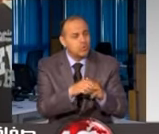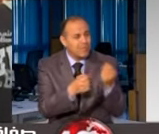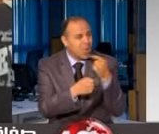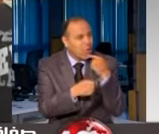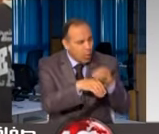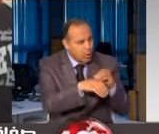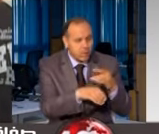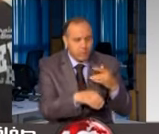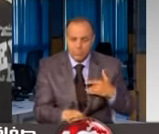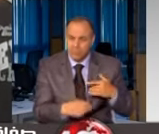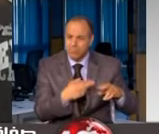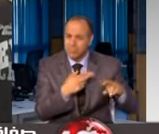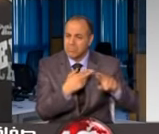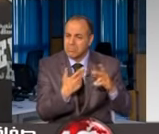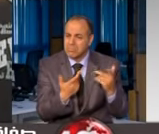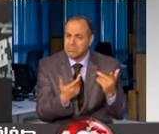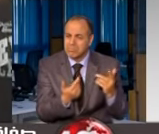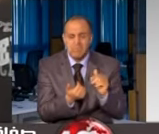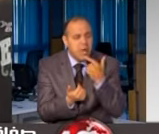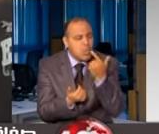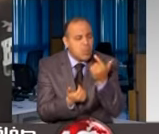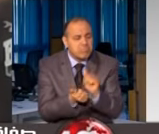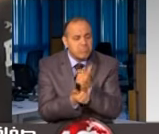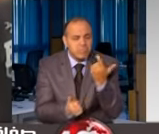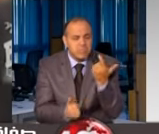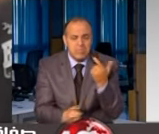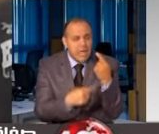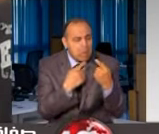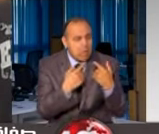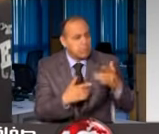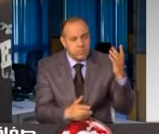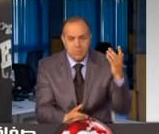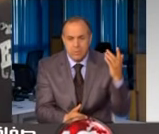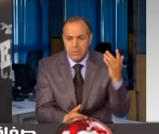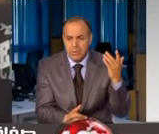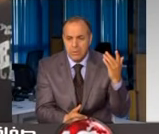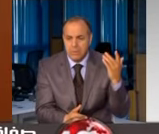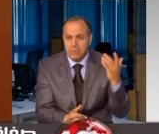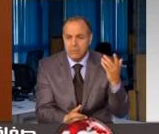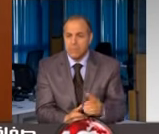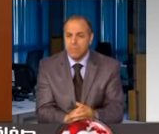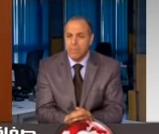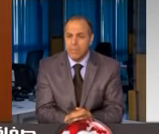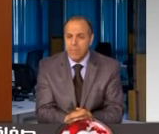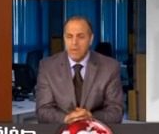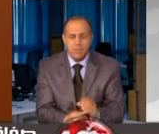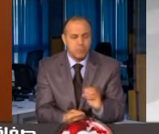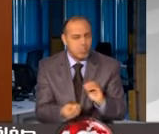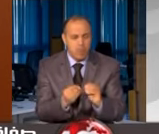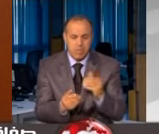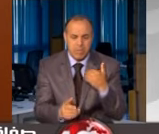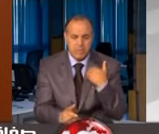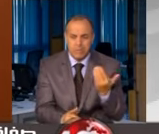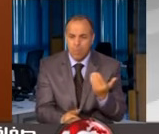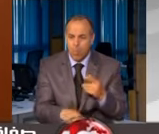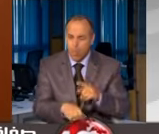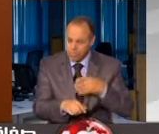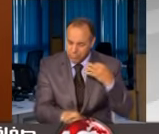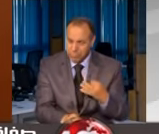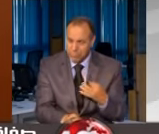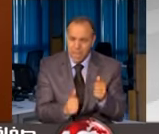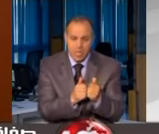الكونفير ما عندوش عذر، ما تنجمش تحكي معه خاطر ما عندهمش مدري. كون اللي قلقنا معناتها ما عندهمش مثلا وقت، يقول